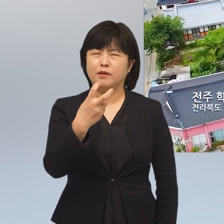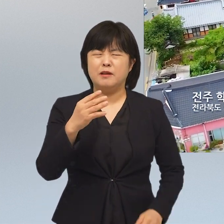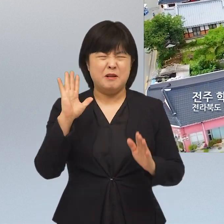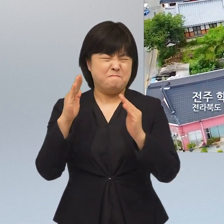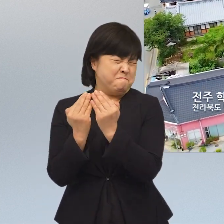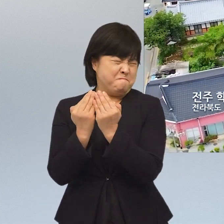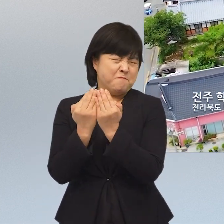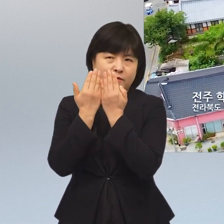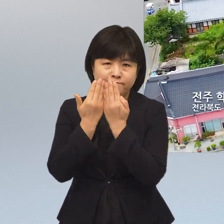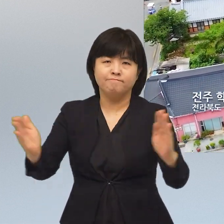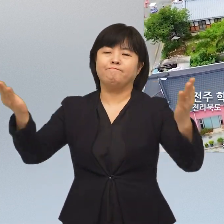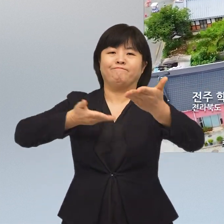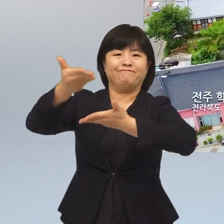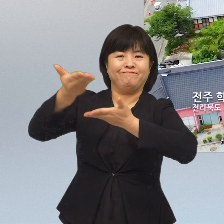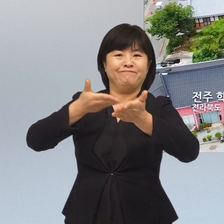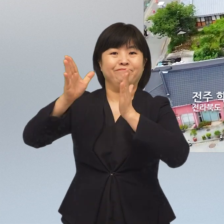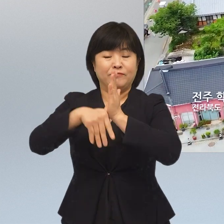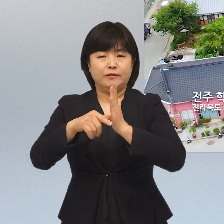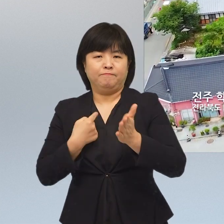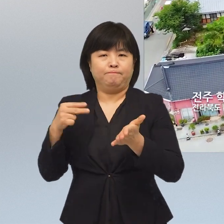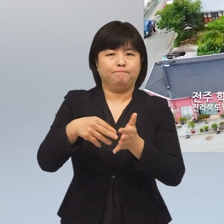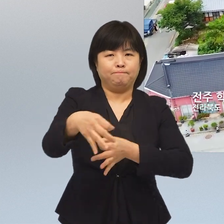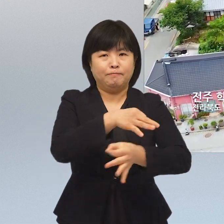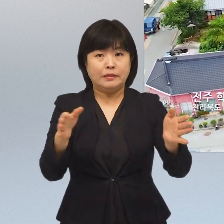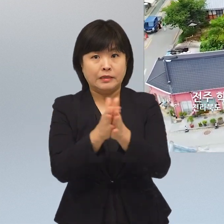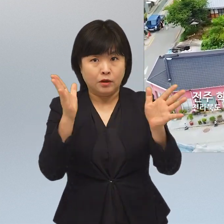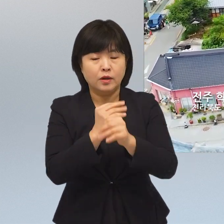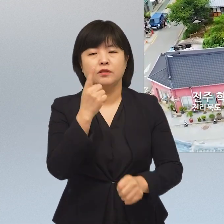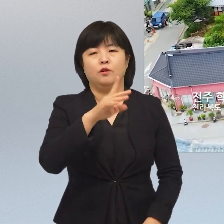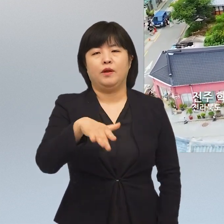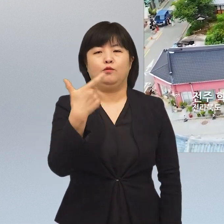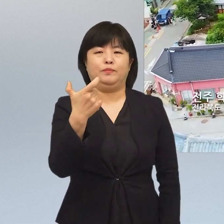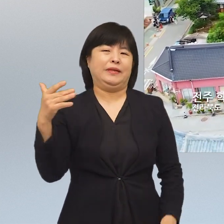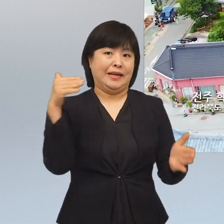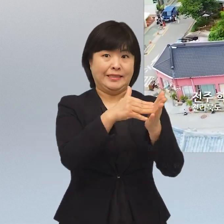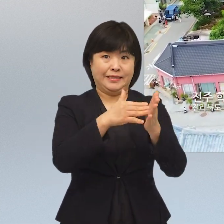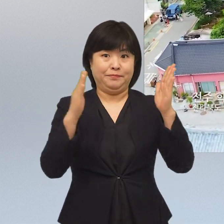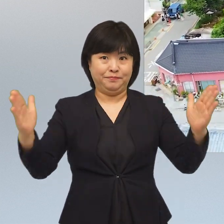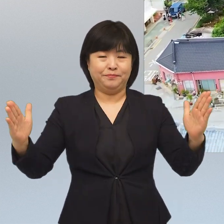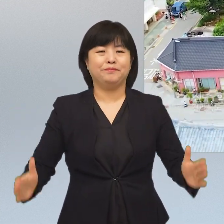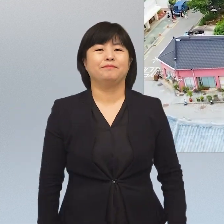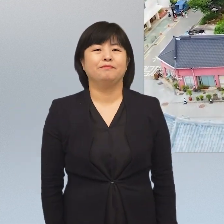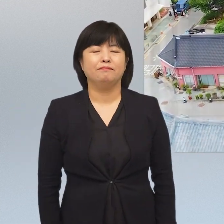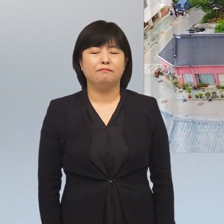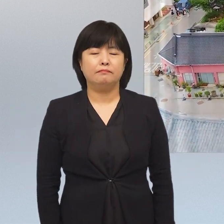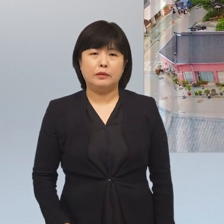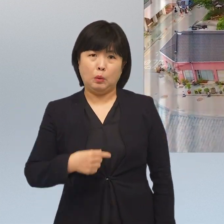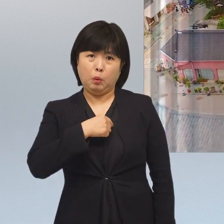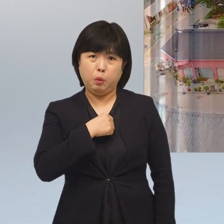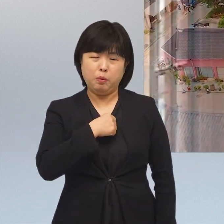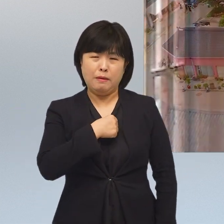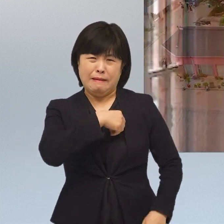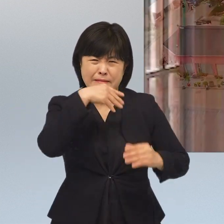즉 옷을 통해 우리는 문화가 반영된 당대 삶의 모습을 들여다볼 수 있다.